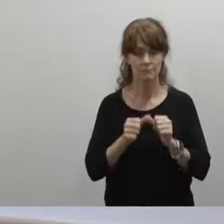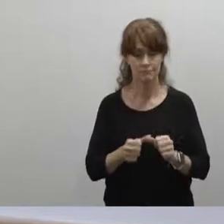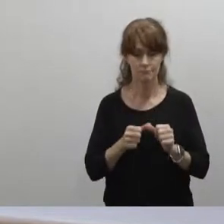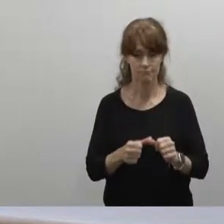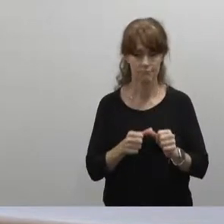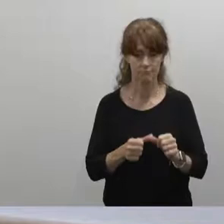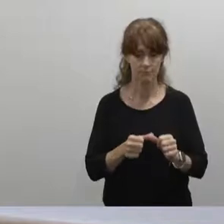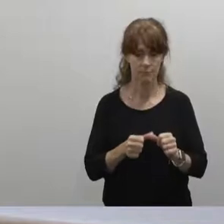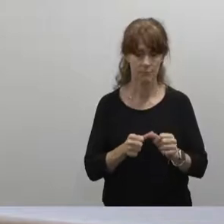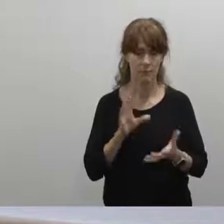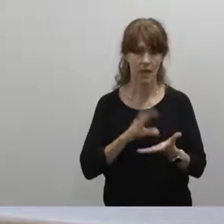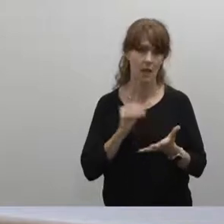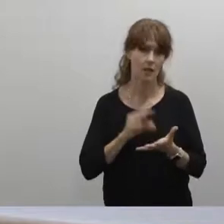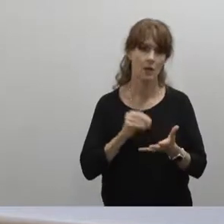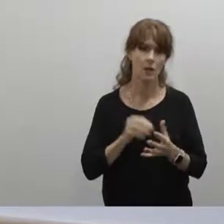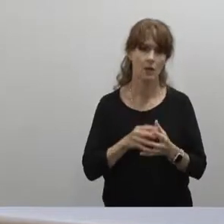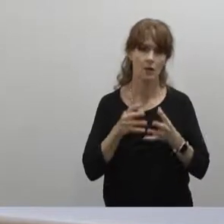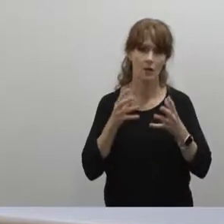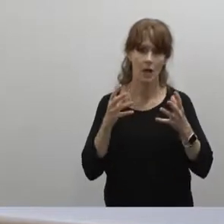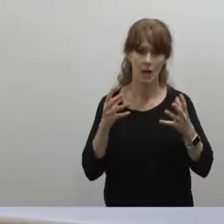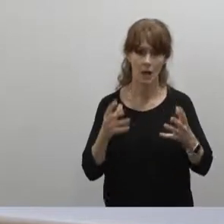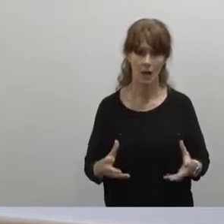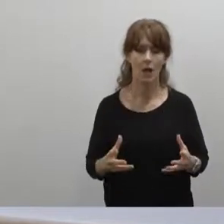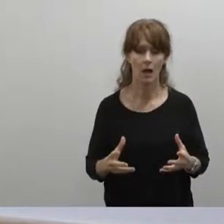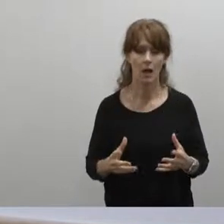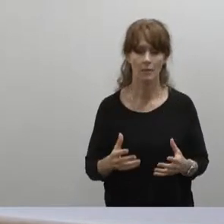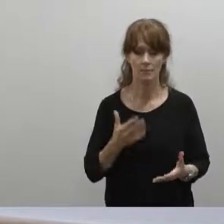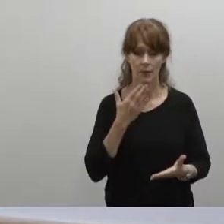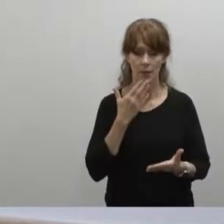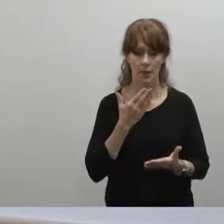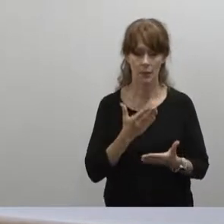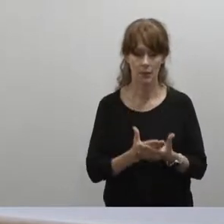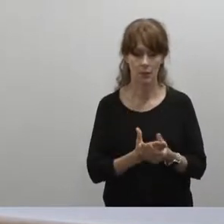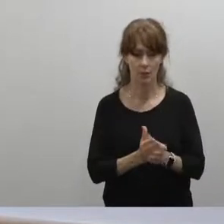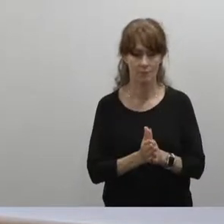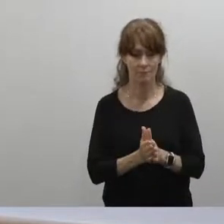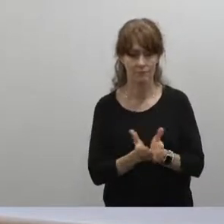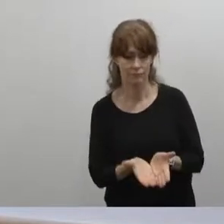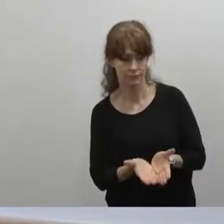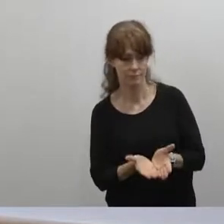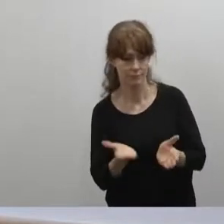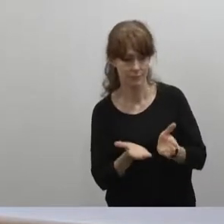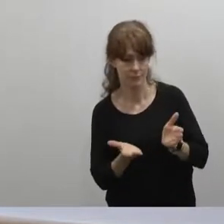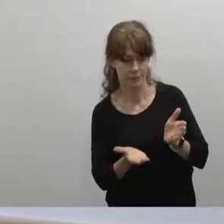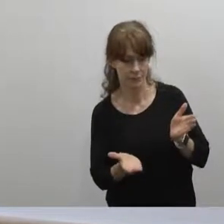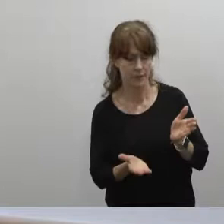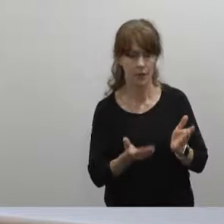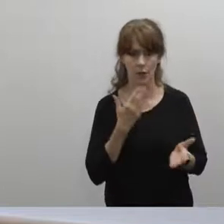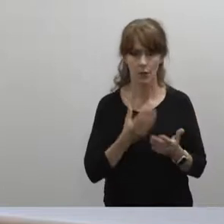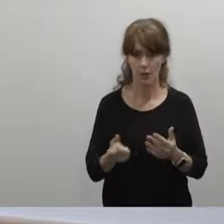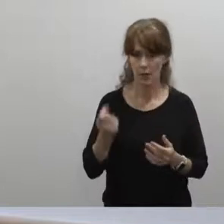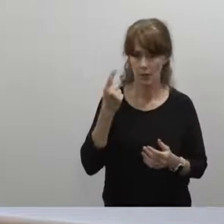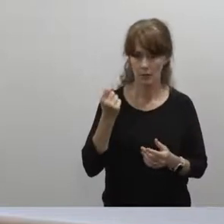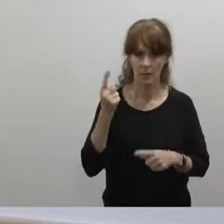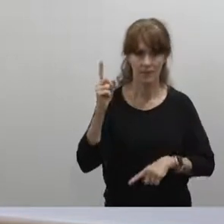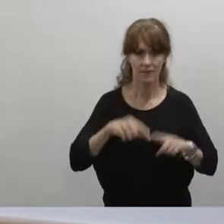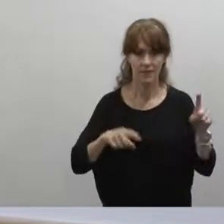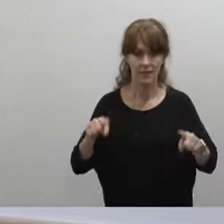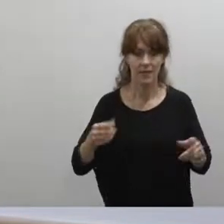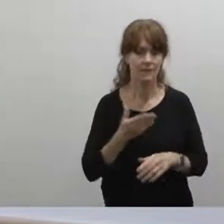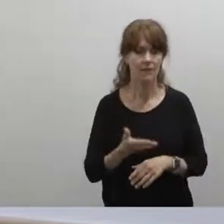không nhập pil, không LBUSD nè, cứ thay khi nhóm chậm nay pil dollar từ pro mui khai, hai khi nhóm bàn riêng sâu tràn